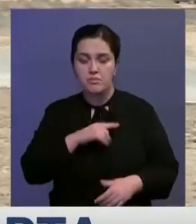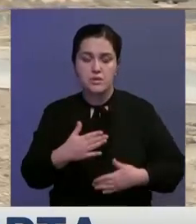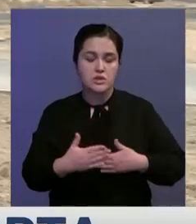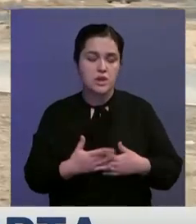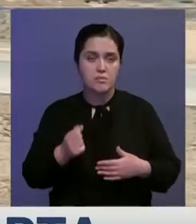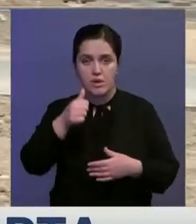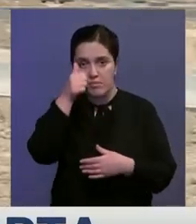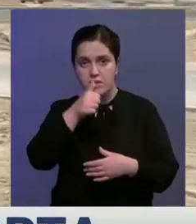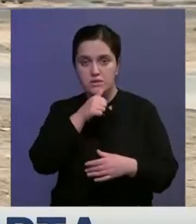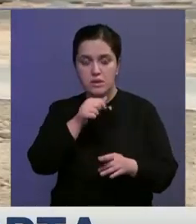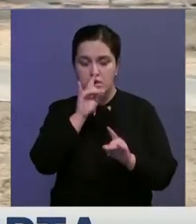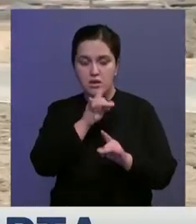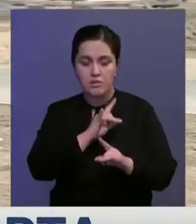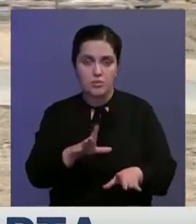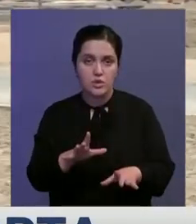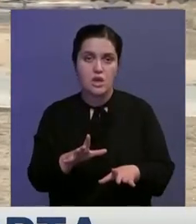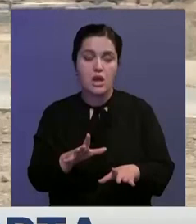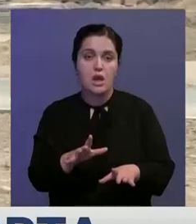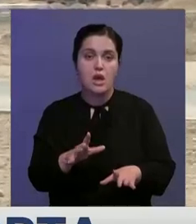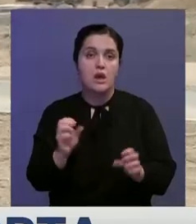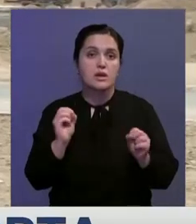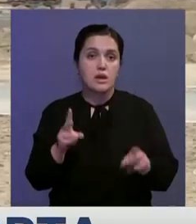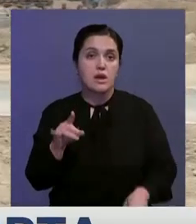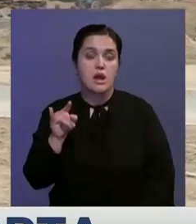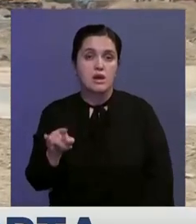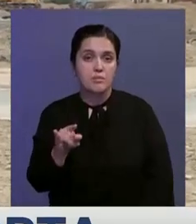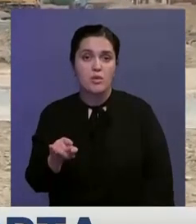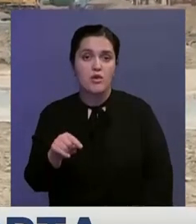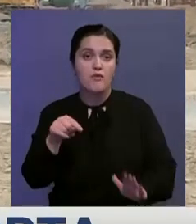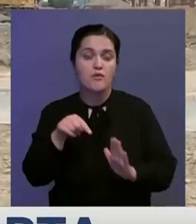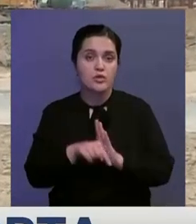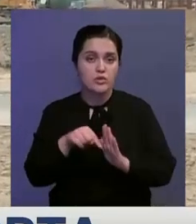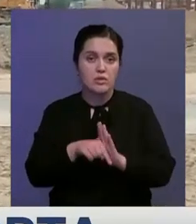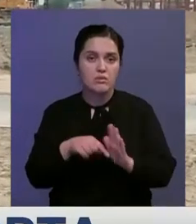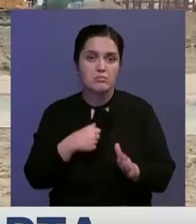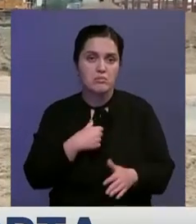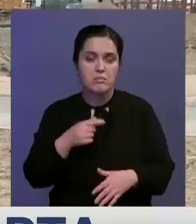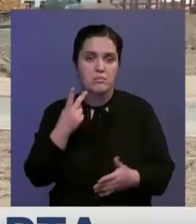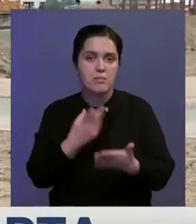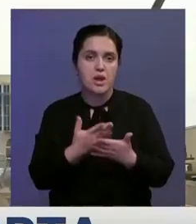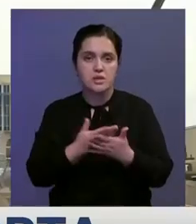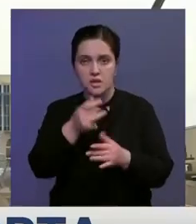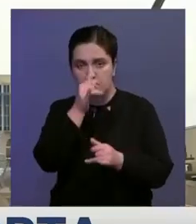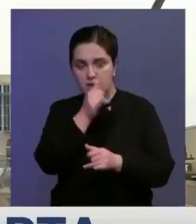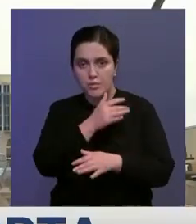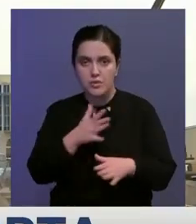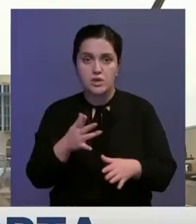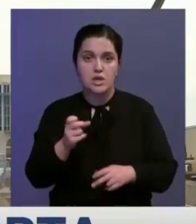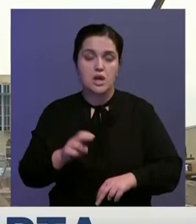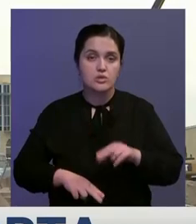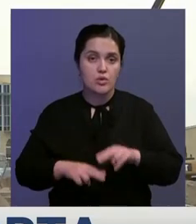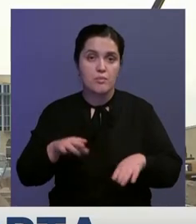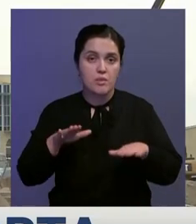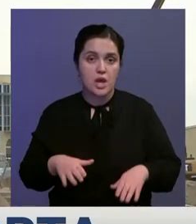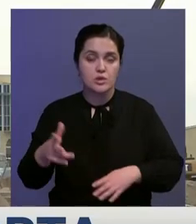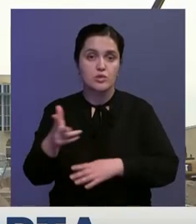пару месяцев не может быть и речи. Ну а как аэропорт выглядит изнутри, мы, к сожалению, показать не можем. На стройплощадку